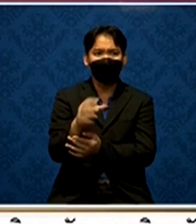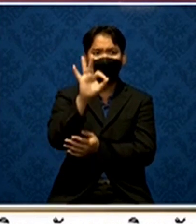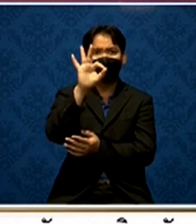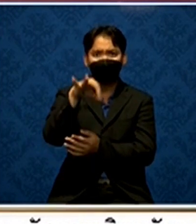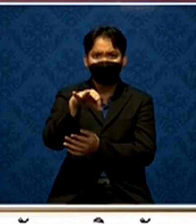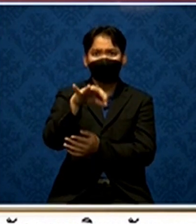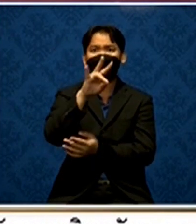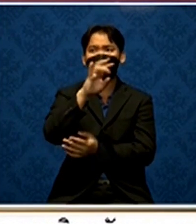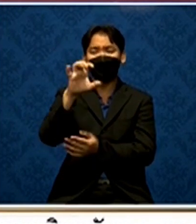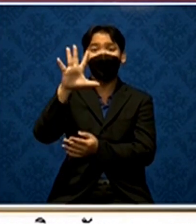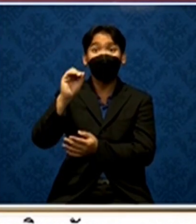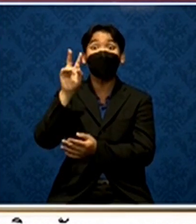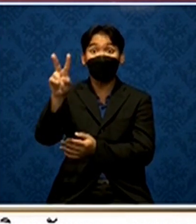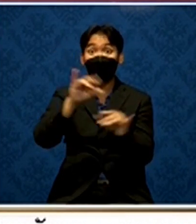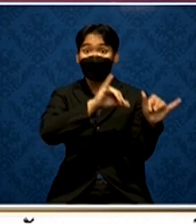ม่ได้รับโอนย้าย